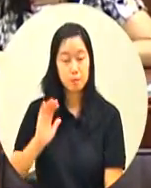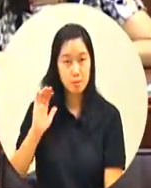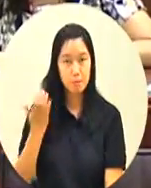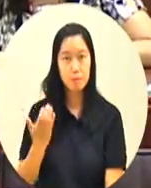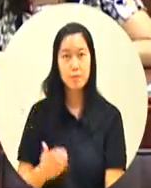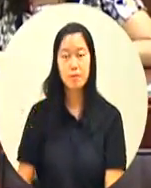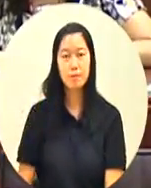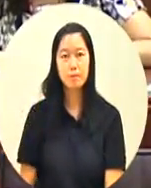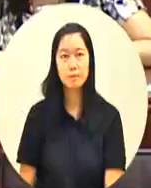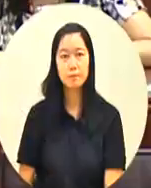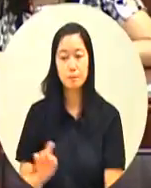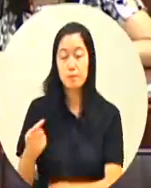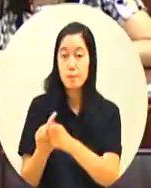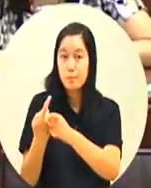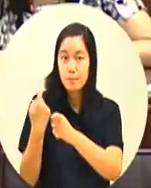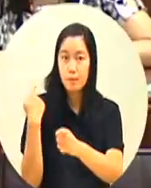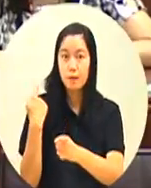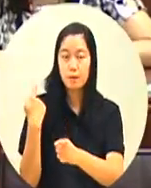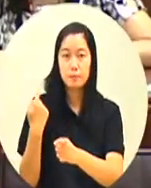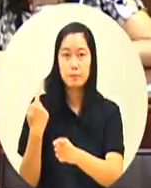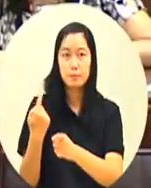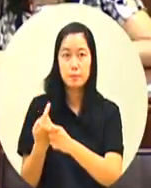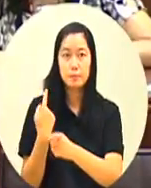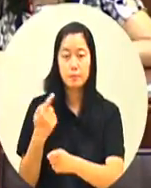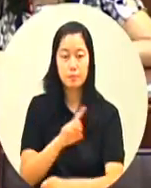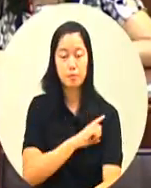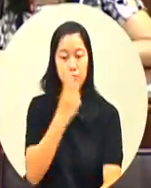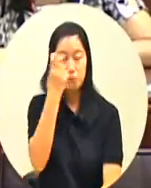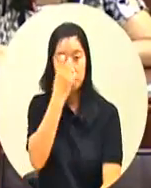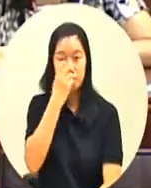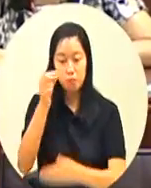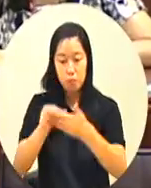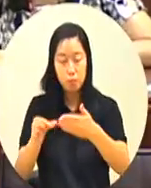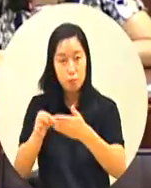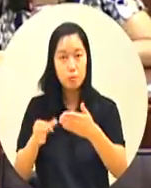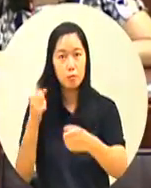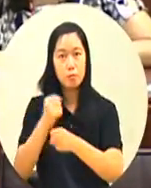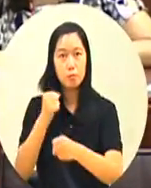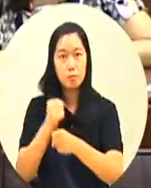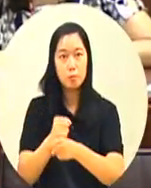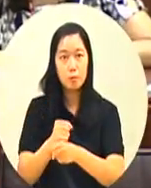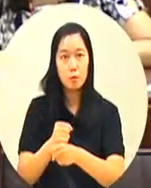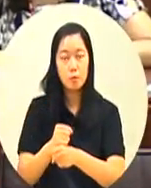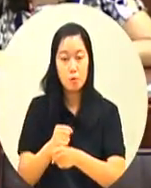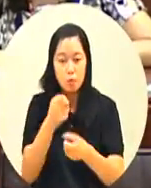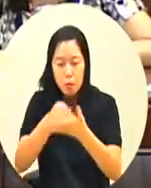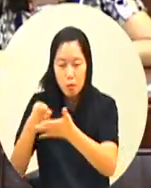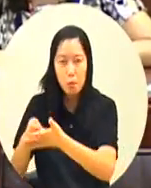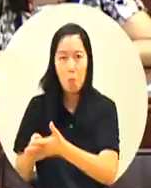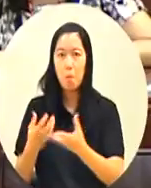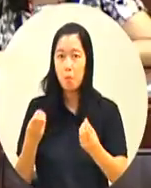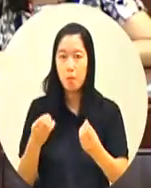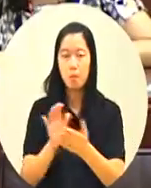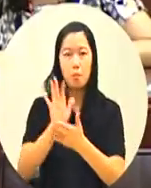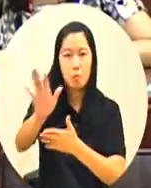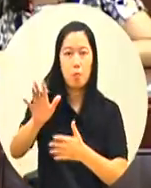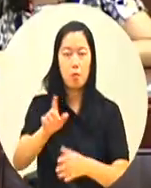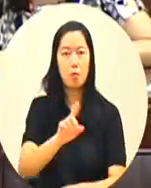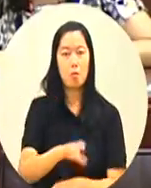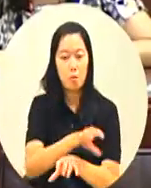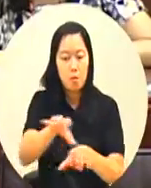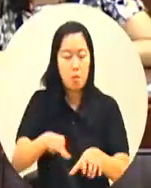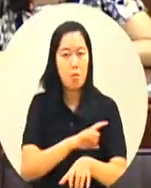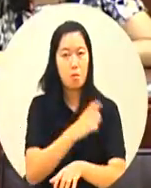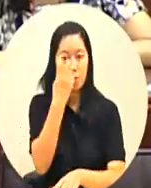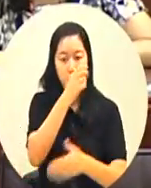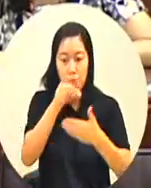他那个去年度我们的自治条例没有严格要求要做测候嘛，那后来是环境自治条例里面有提